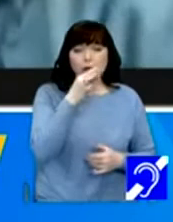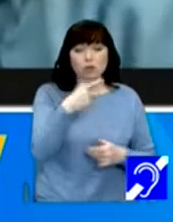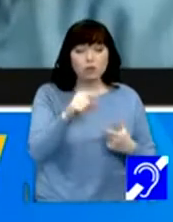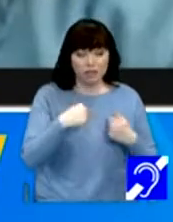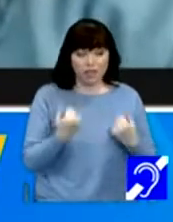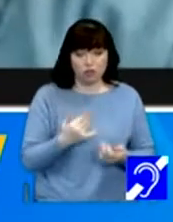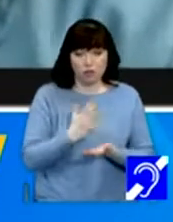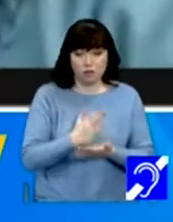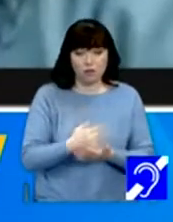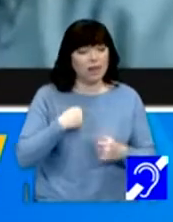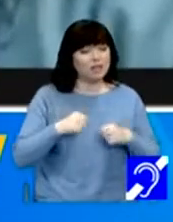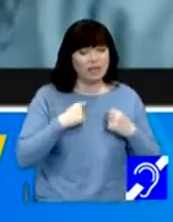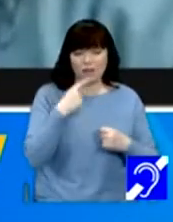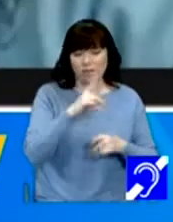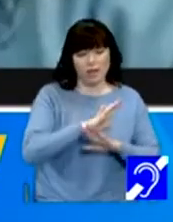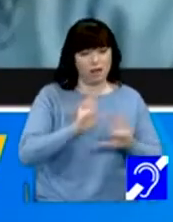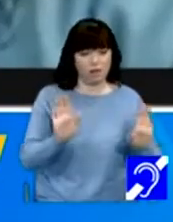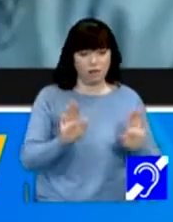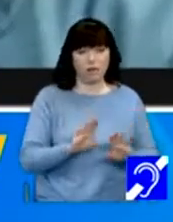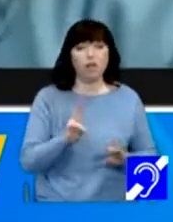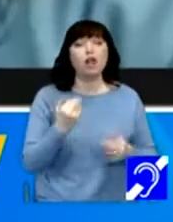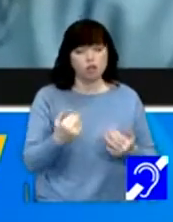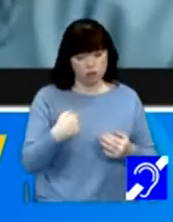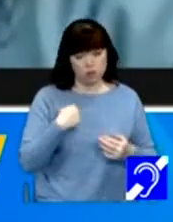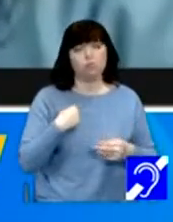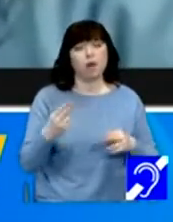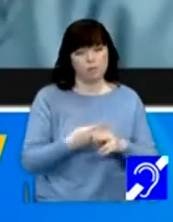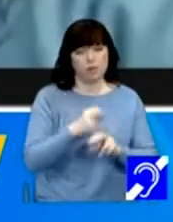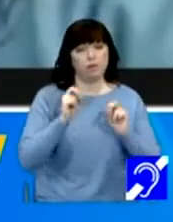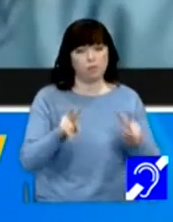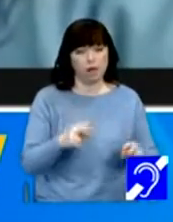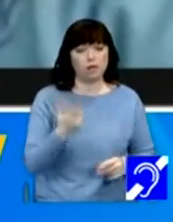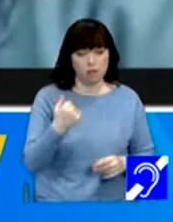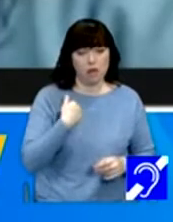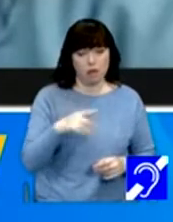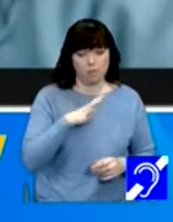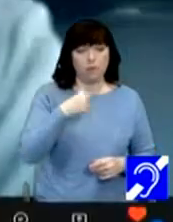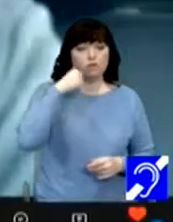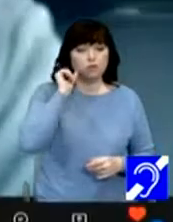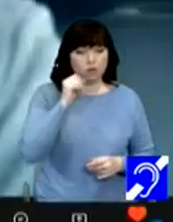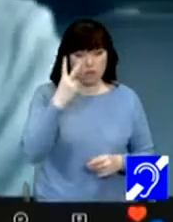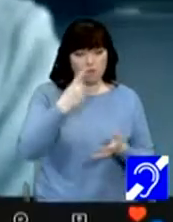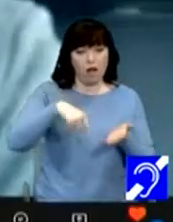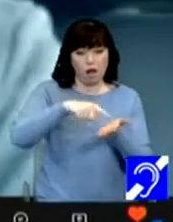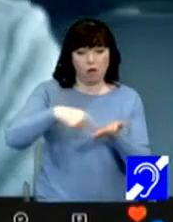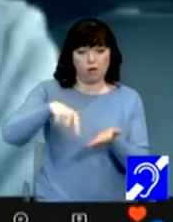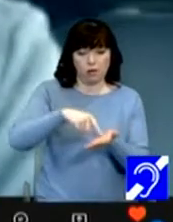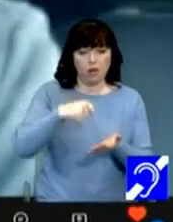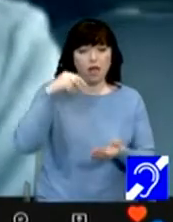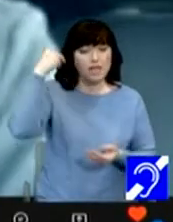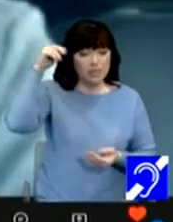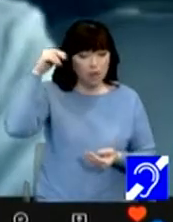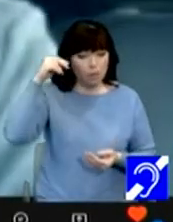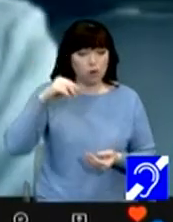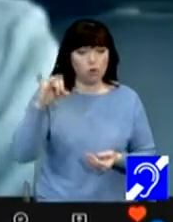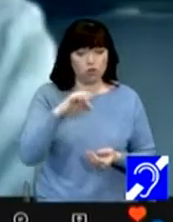физически сейчас нахожусь, я стараюсь об этом не говорить, но я нахожусь сейчас в безопасном месте. Да, я был вчера в двух городах, я вчера был в Запорожье